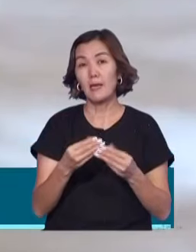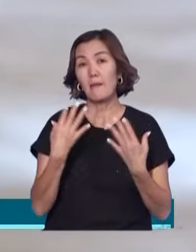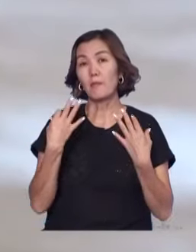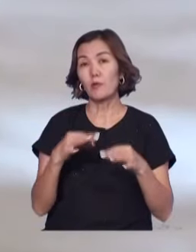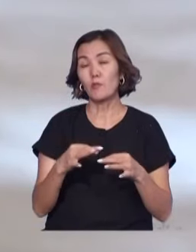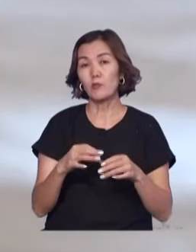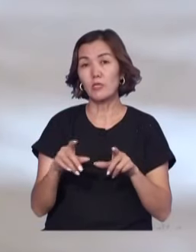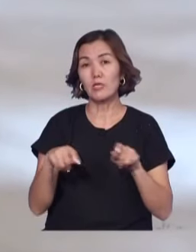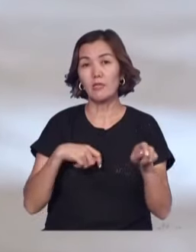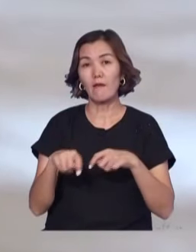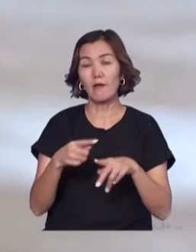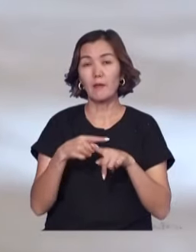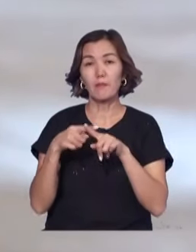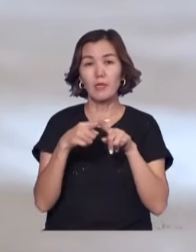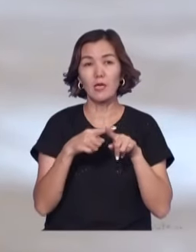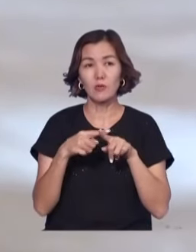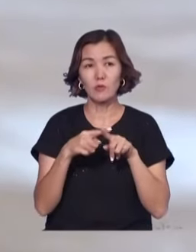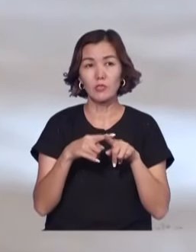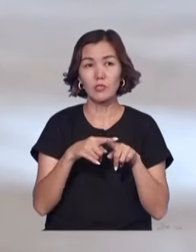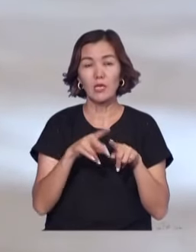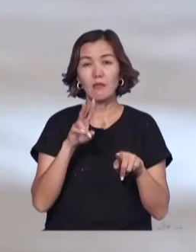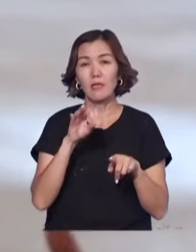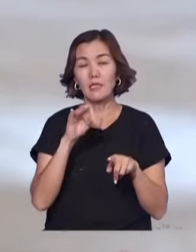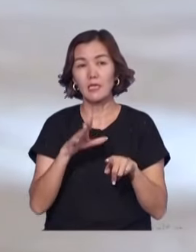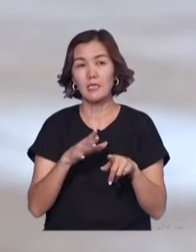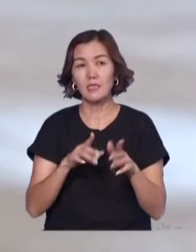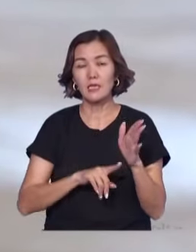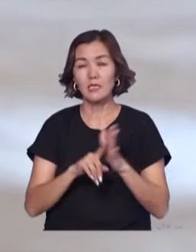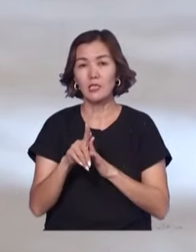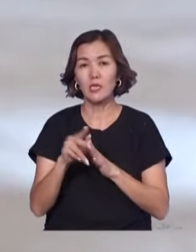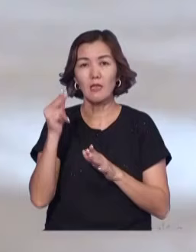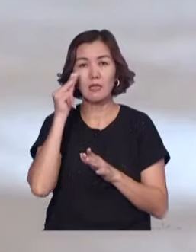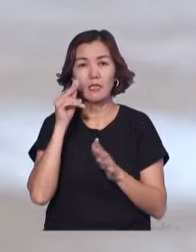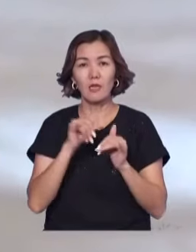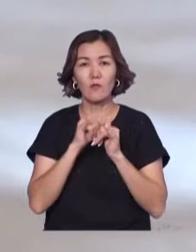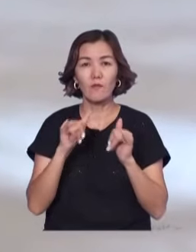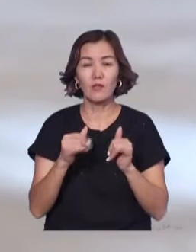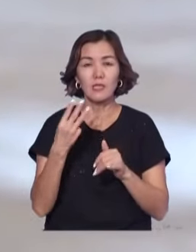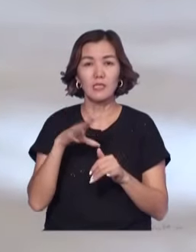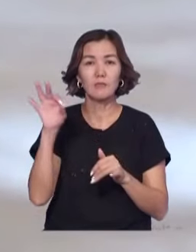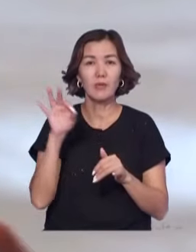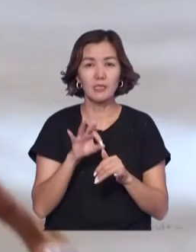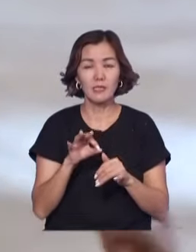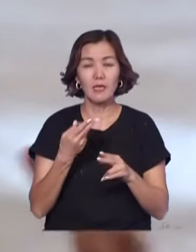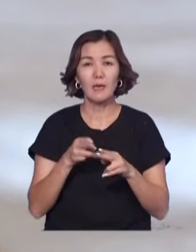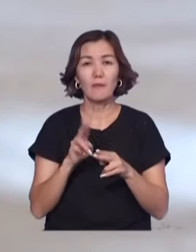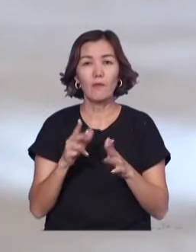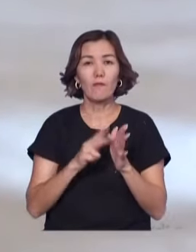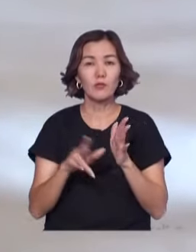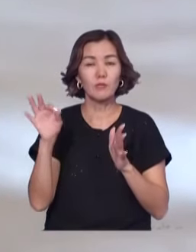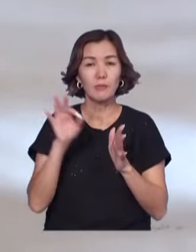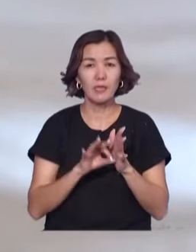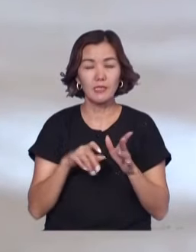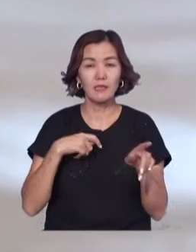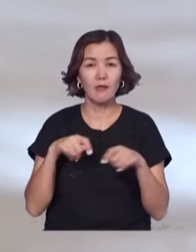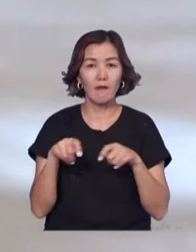товара отправляется в Беларусь, страны ЕС. С начала года товарооборот между Казахстаном и Китаем увеличился на 30%. При этом 80%